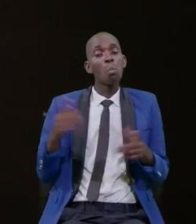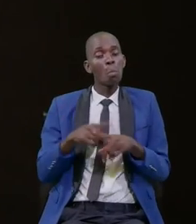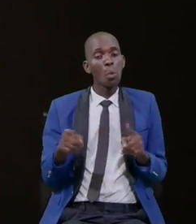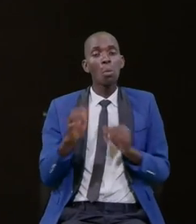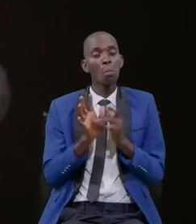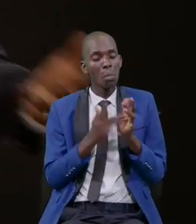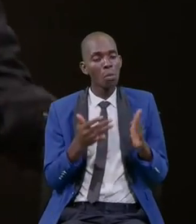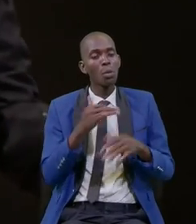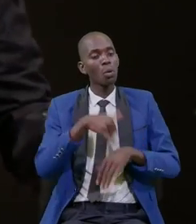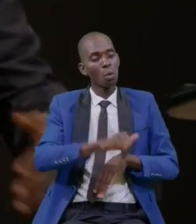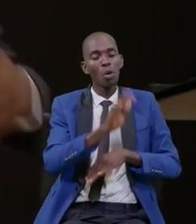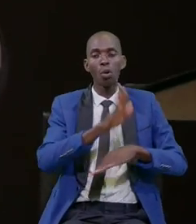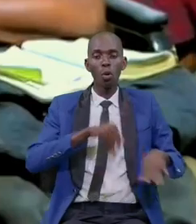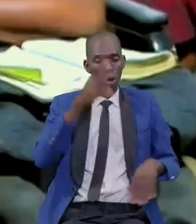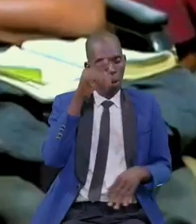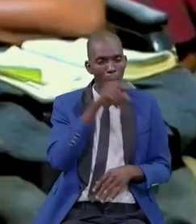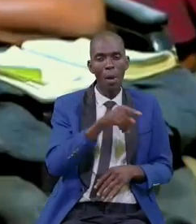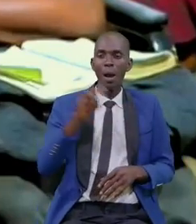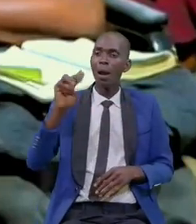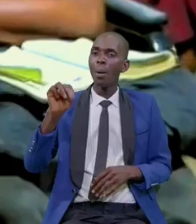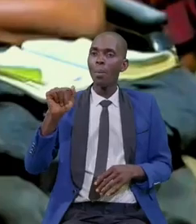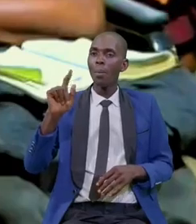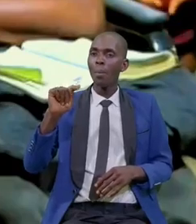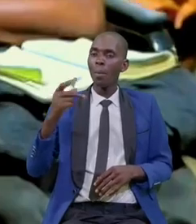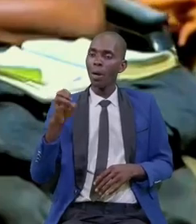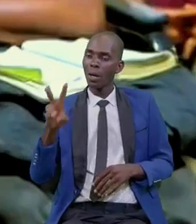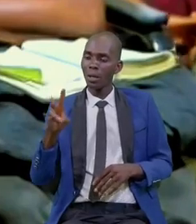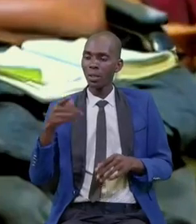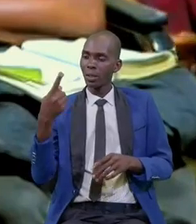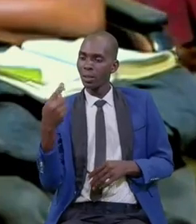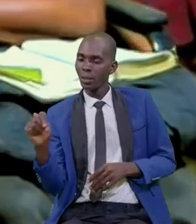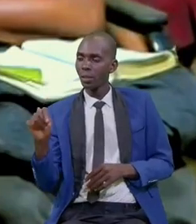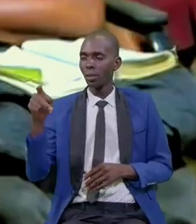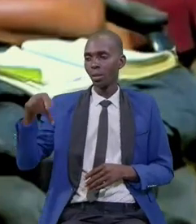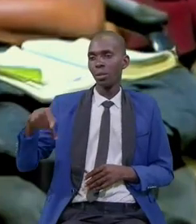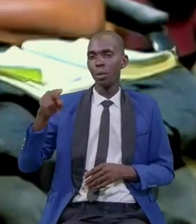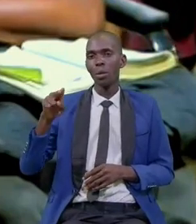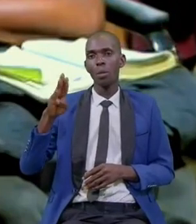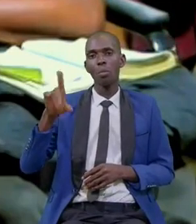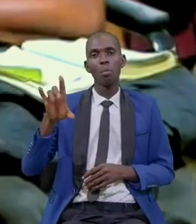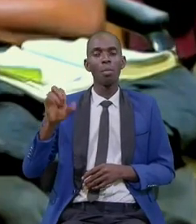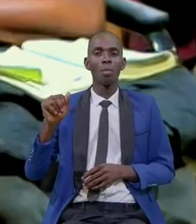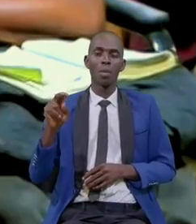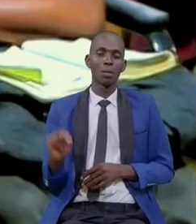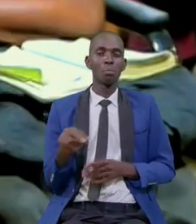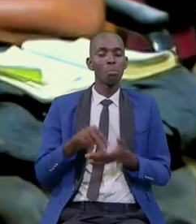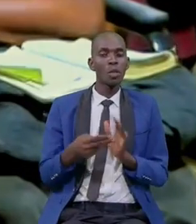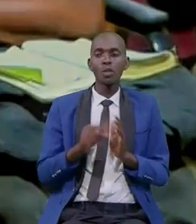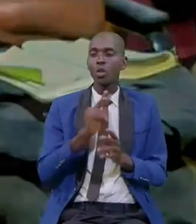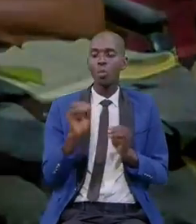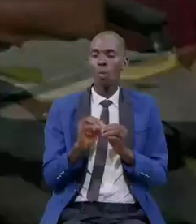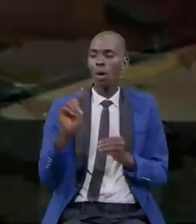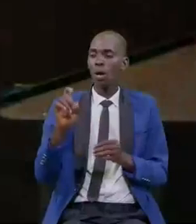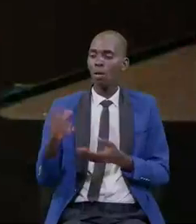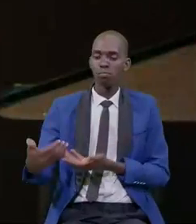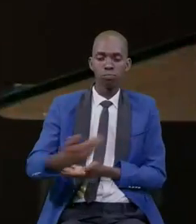Matthieu le publicain. Mais il suivait le Seigneur. Mais on l'appelait toujours Matthieu le publicain. Mais il n'est plus publicain. Il n'est